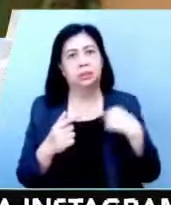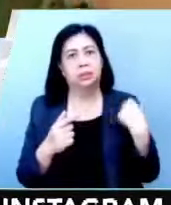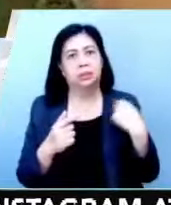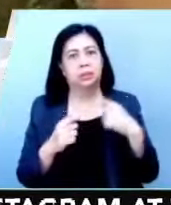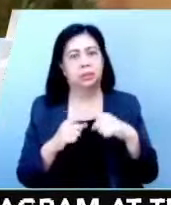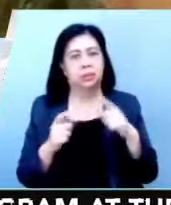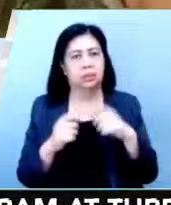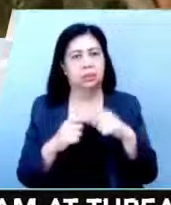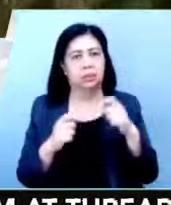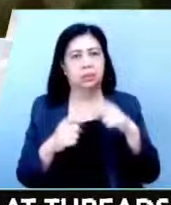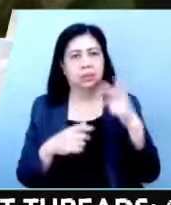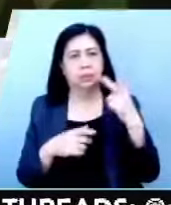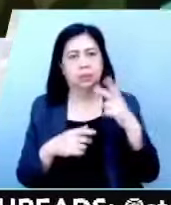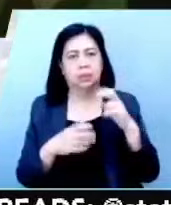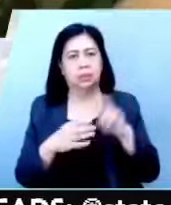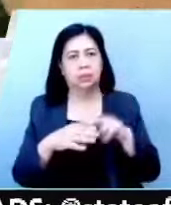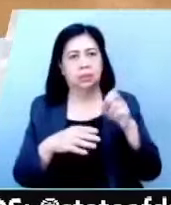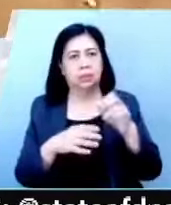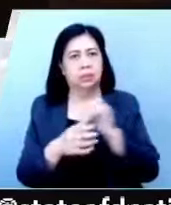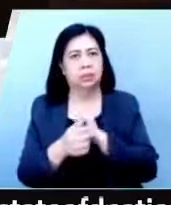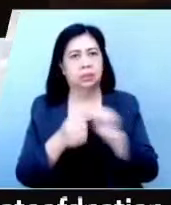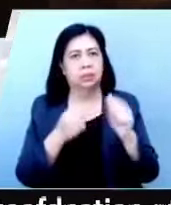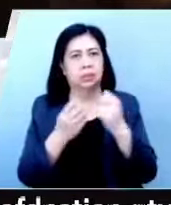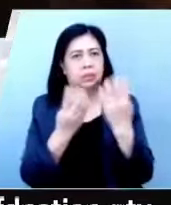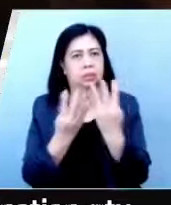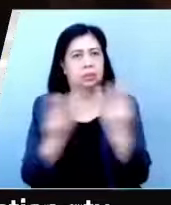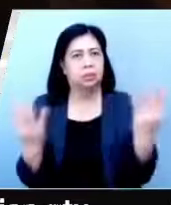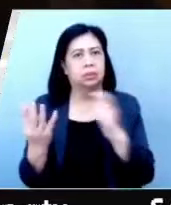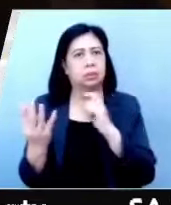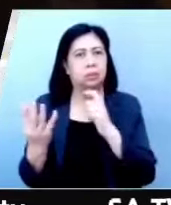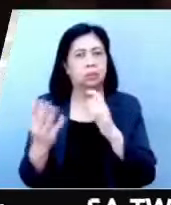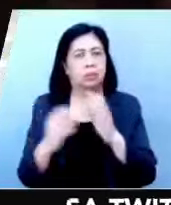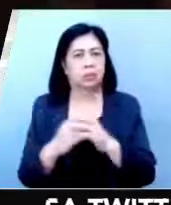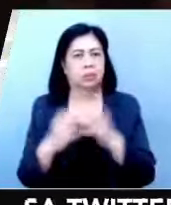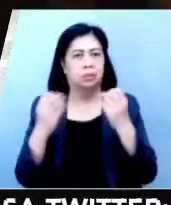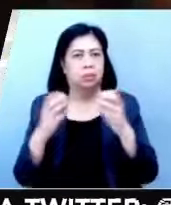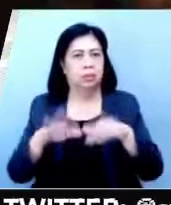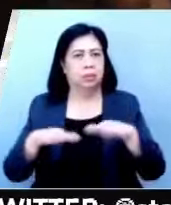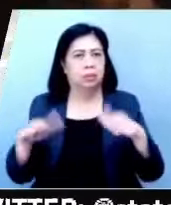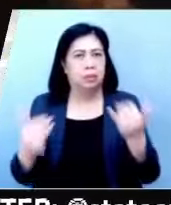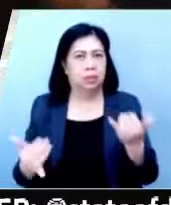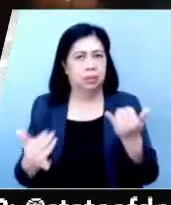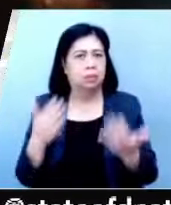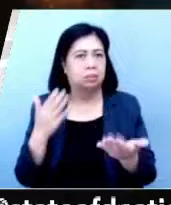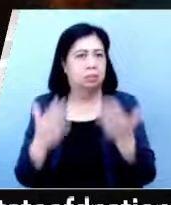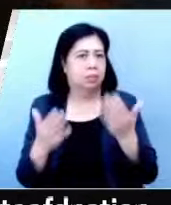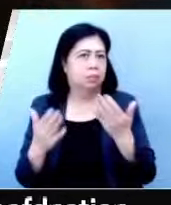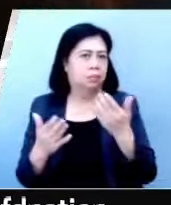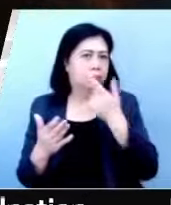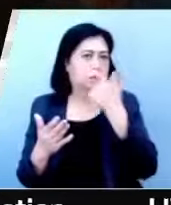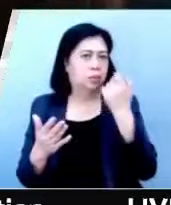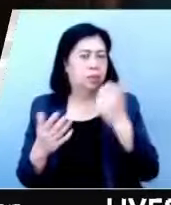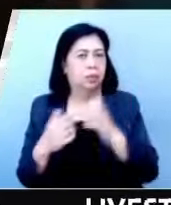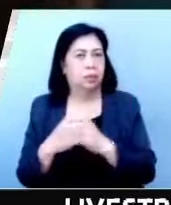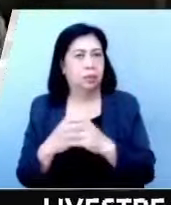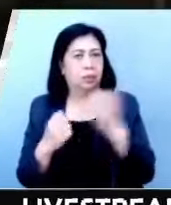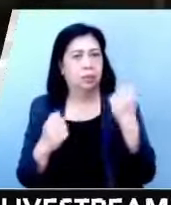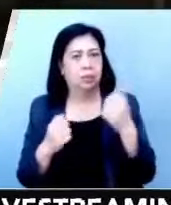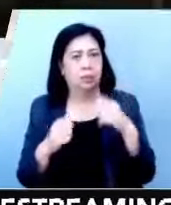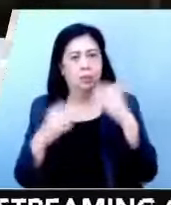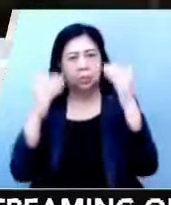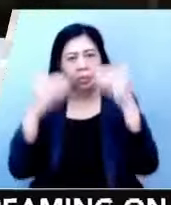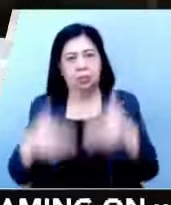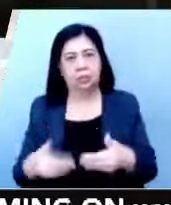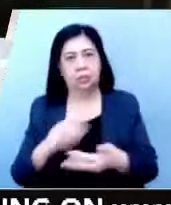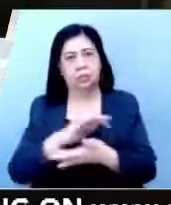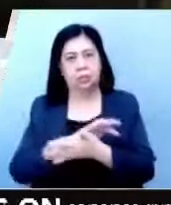ito at pilit tumatawid sa mga barrier. Ang daming bata ngayon eh. Siguro nga po dahil yung nag-lock sa tayo sa pandemic. May ilan